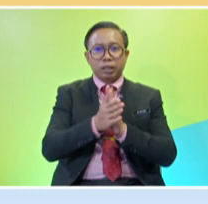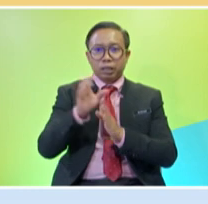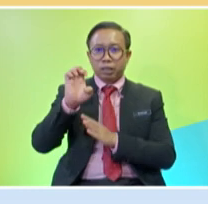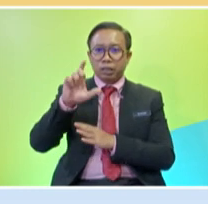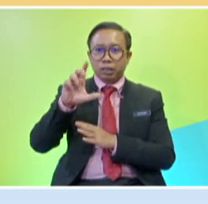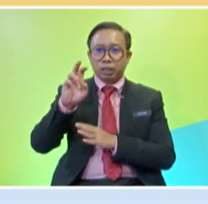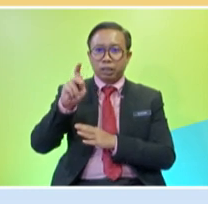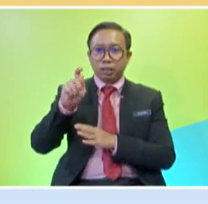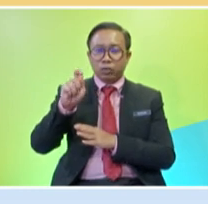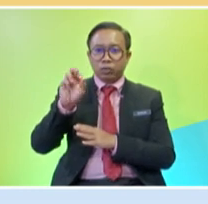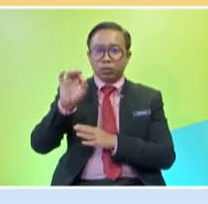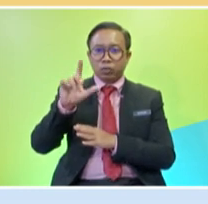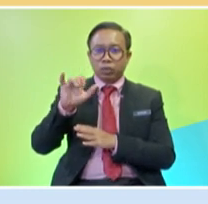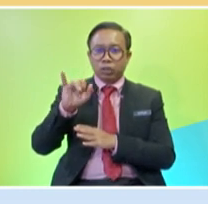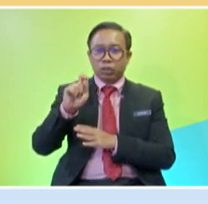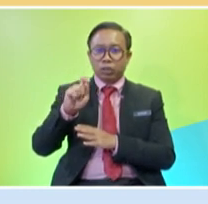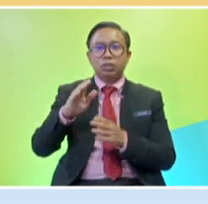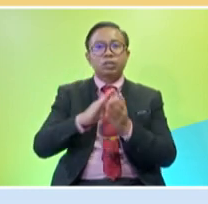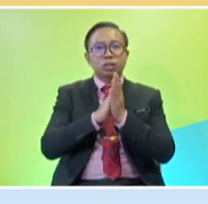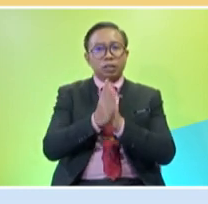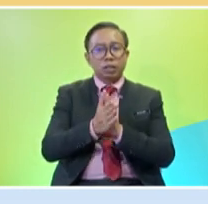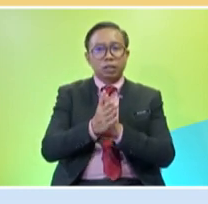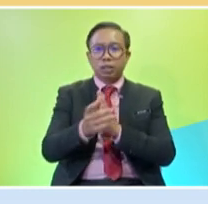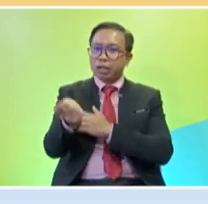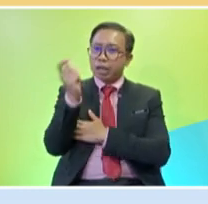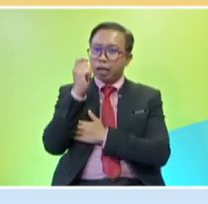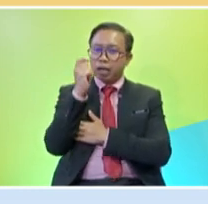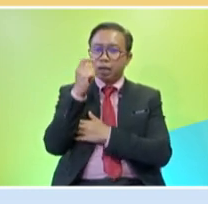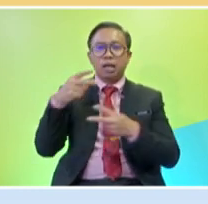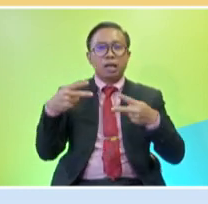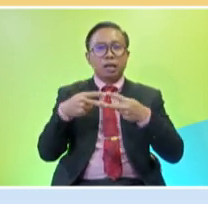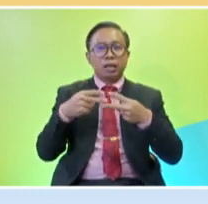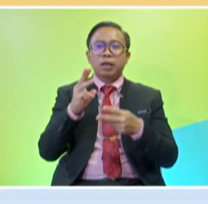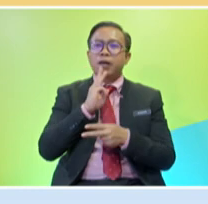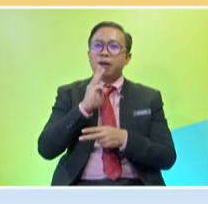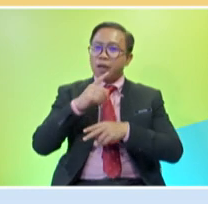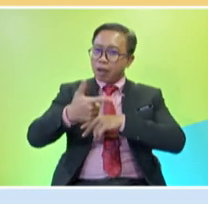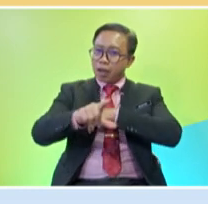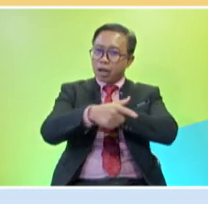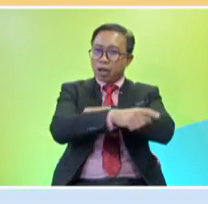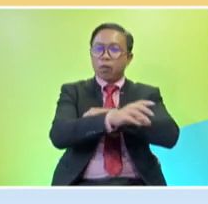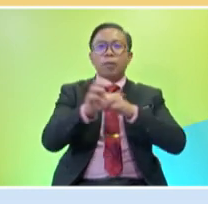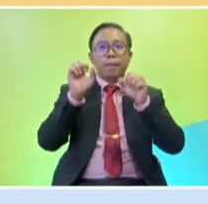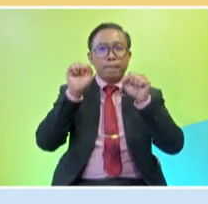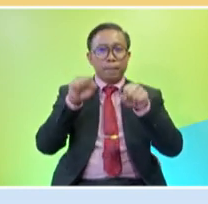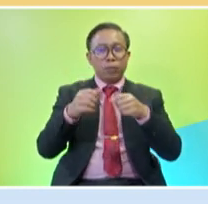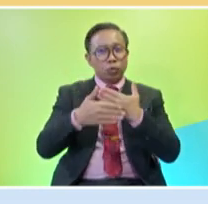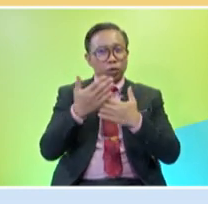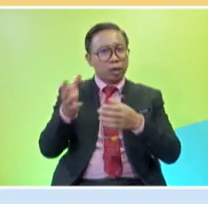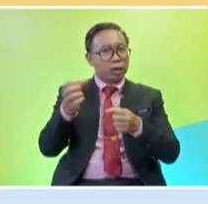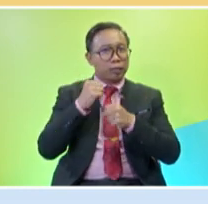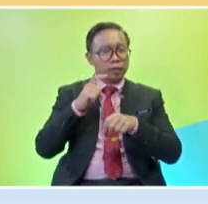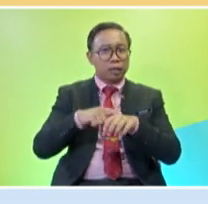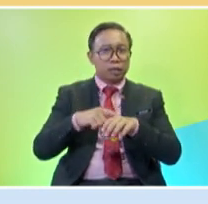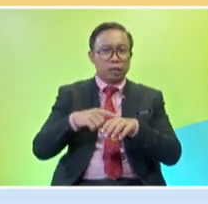menghasilkan tenaga elektrik jadi air laut ialah air yang mudah didapati di permukaan